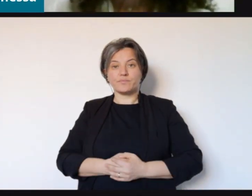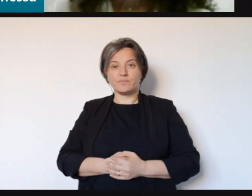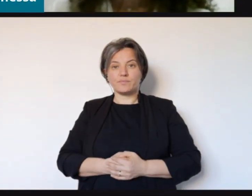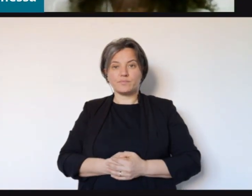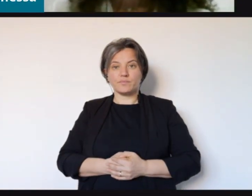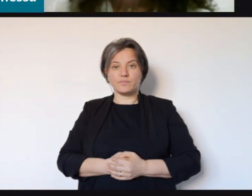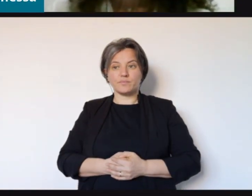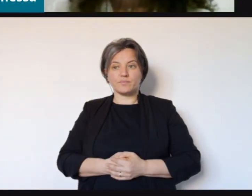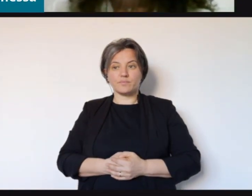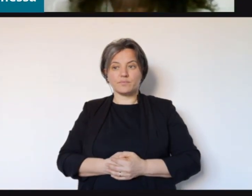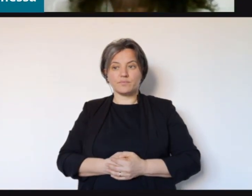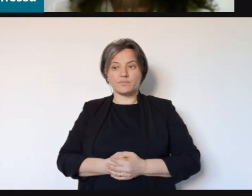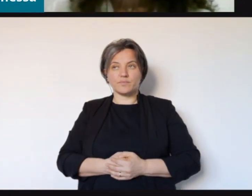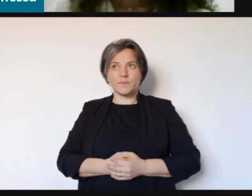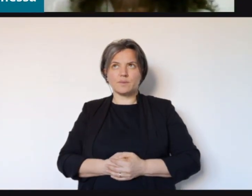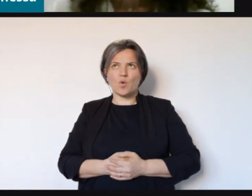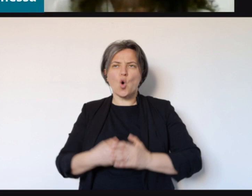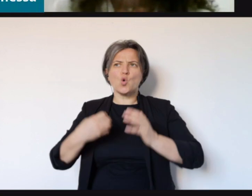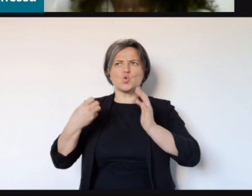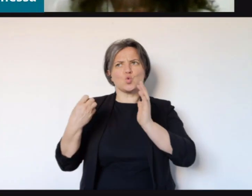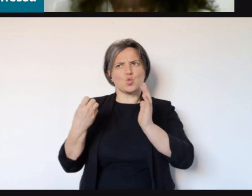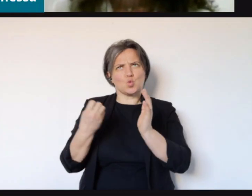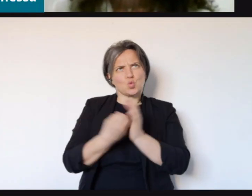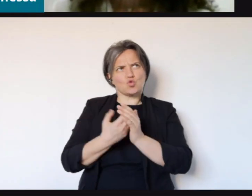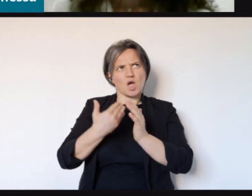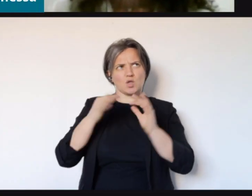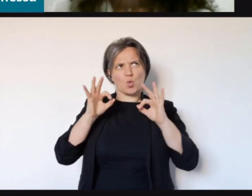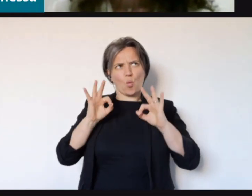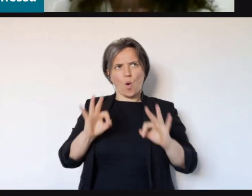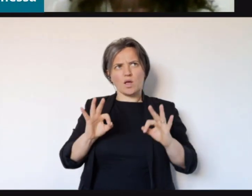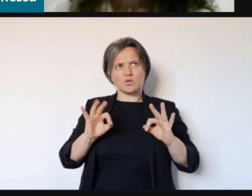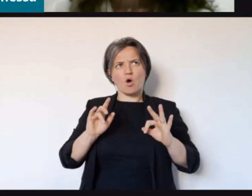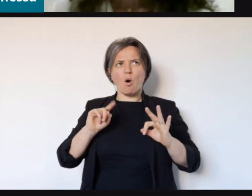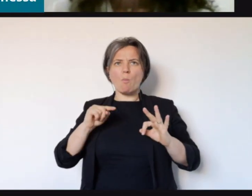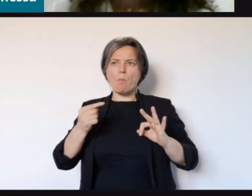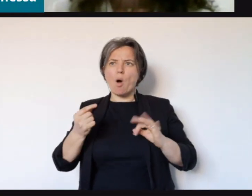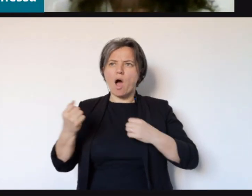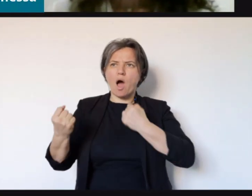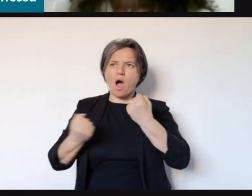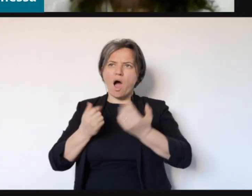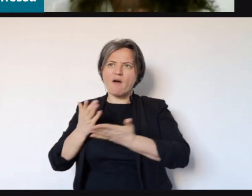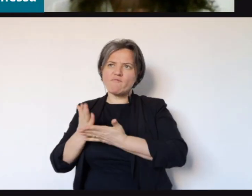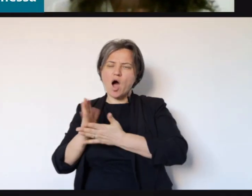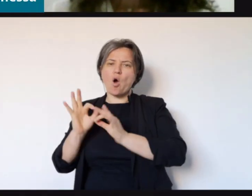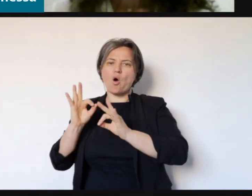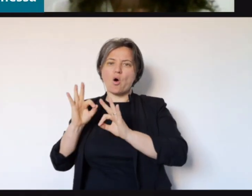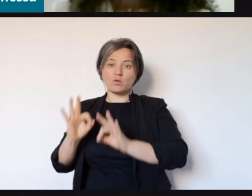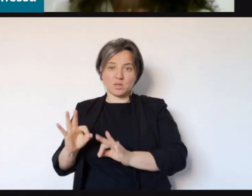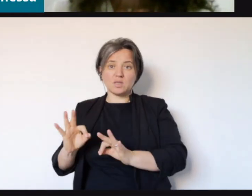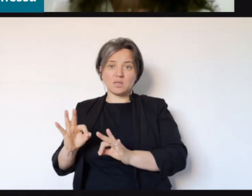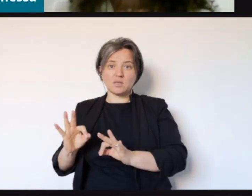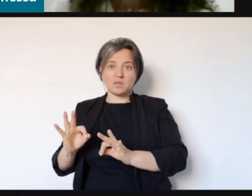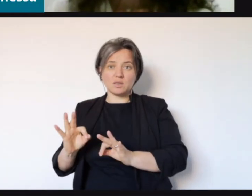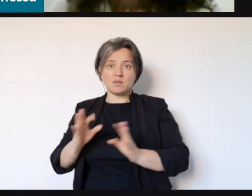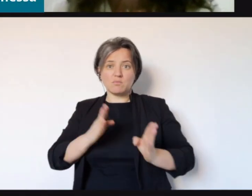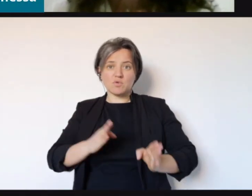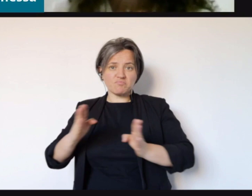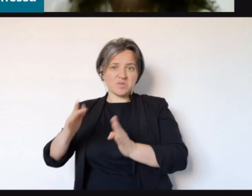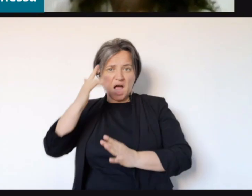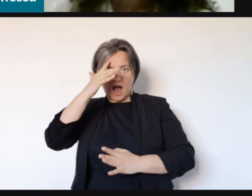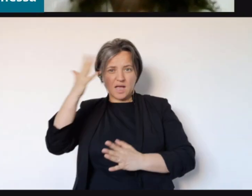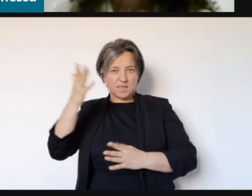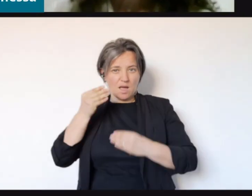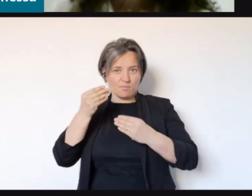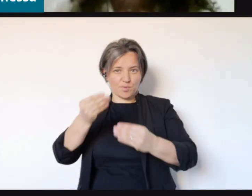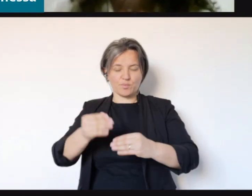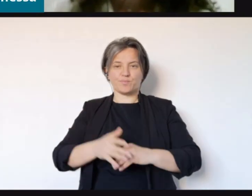io, dato che è successo questo, d'ora in poi mi muoverò in questa modalità,